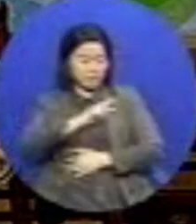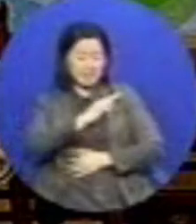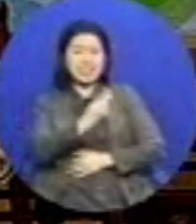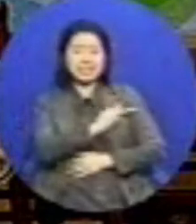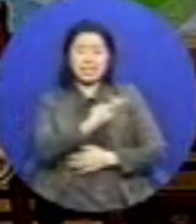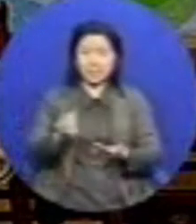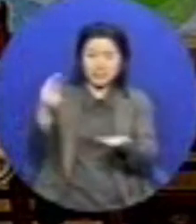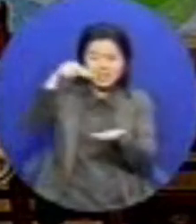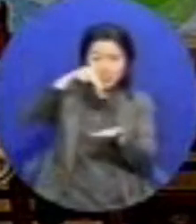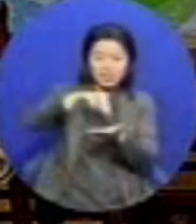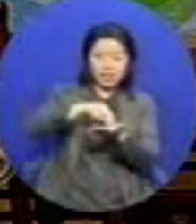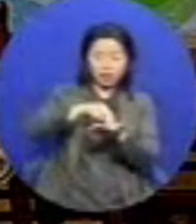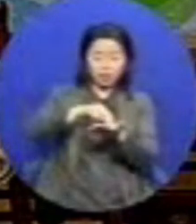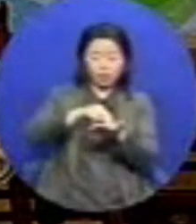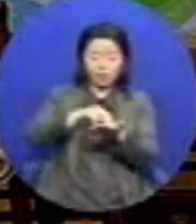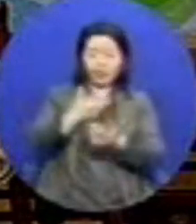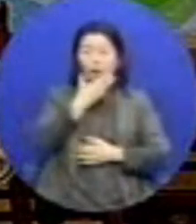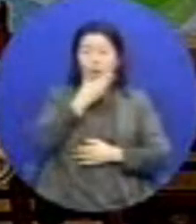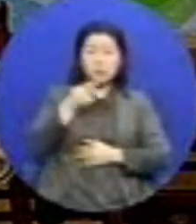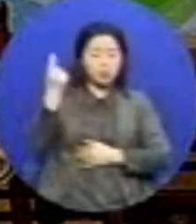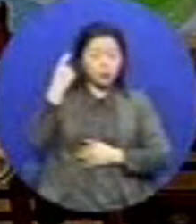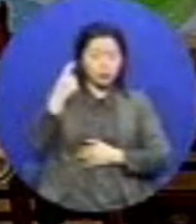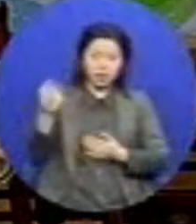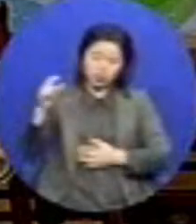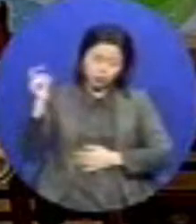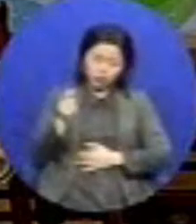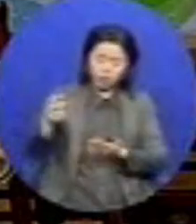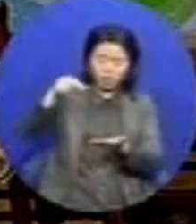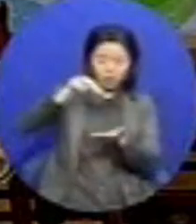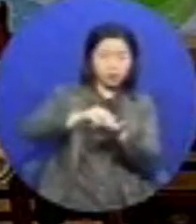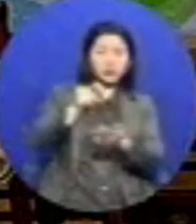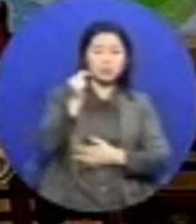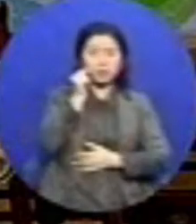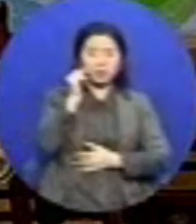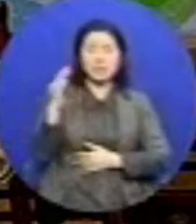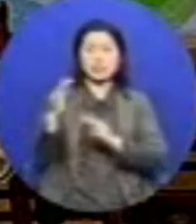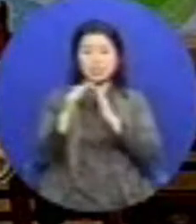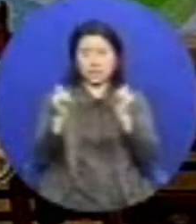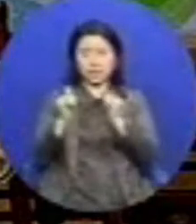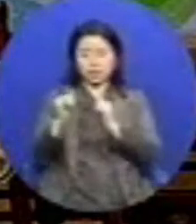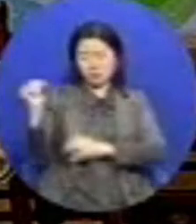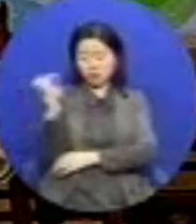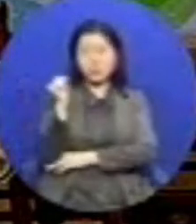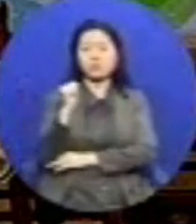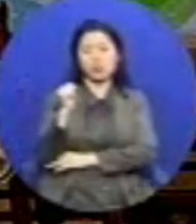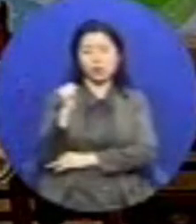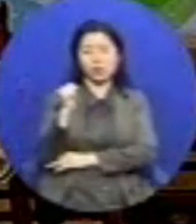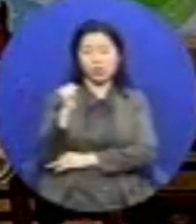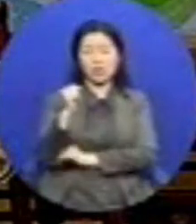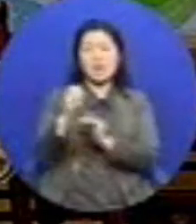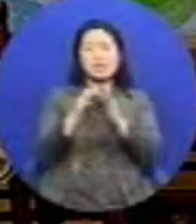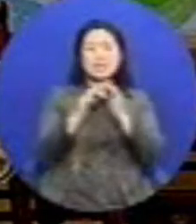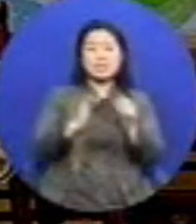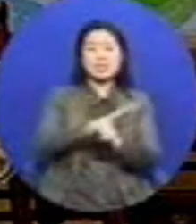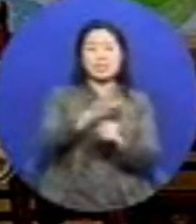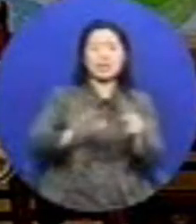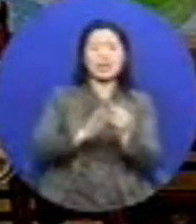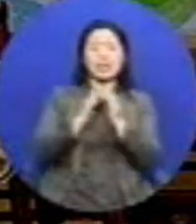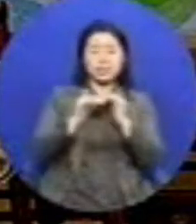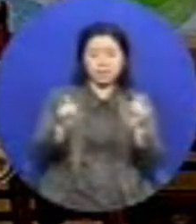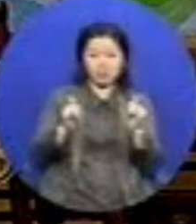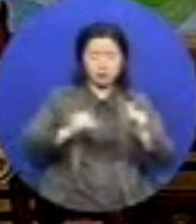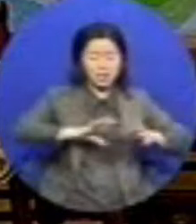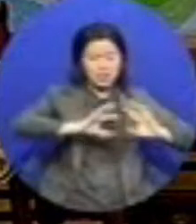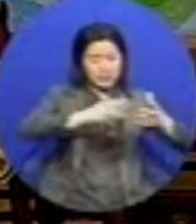복음의 굳게 서지 못한 성도들을 흔들어 놓습니다 사랑하는 가족이 그만 세상에